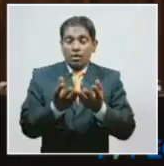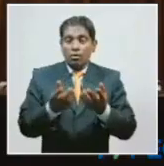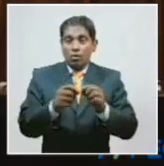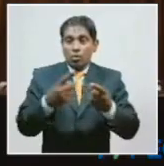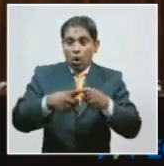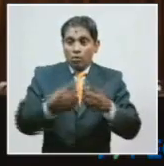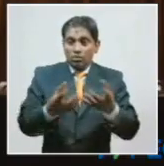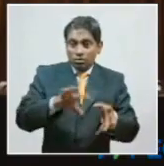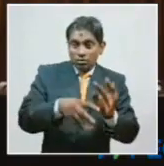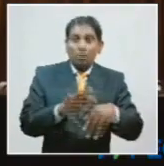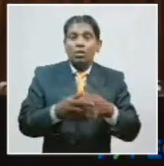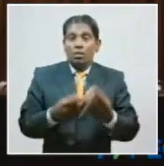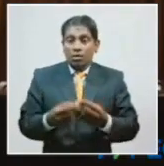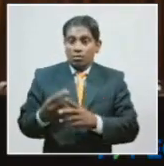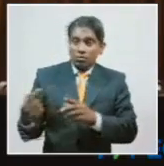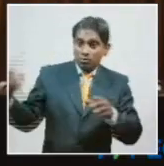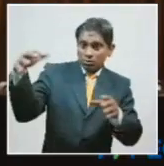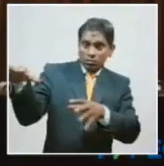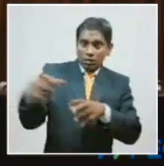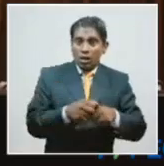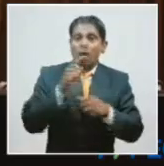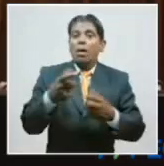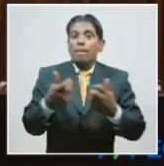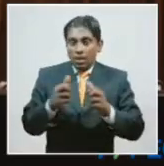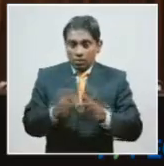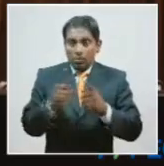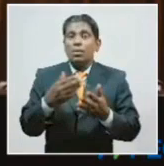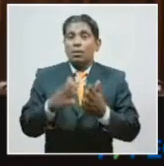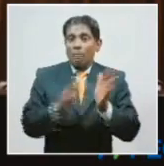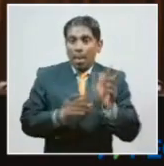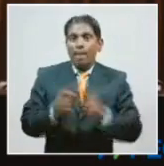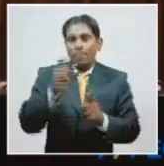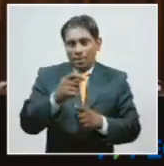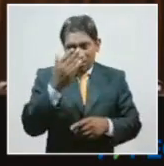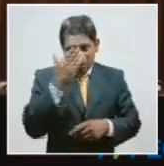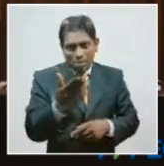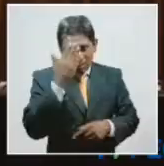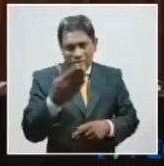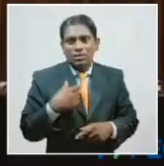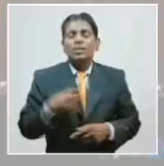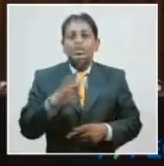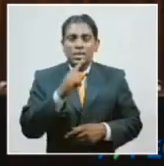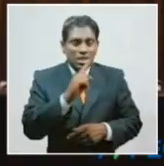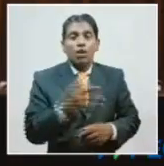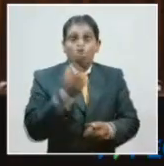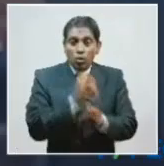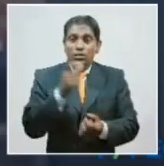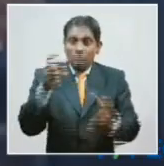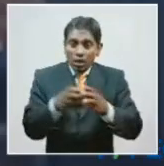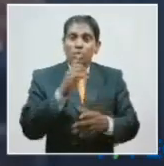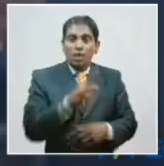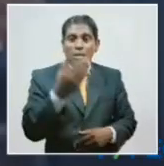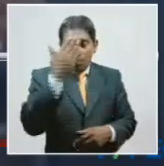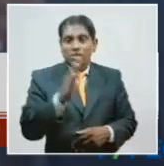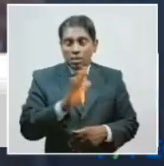තියෙනවා. ඒ දැනුම් දීපු තීරණ ක්‍රියාත්මක කිරීම අයගොල්ලන් කරන්නේ. ඒ උදේ අපහසුතාවයට පත් වෙන ඉදිරිය අපි කටයුතු කරනවා නම් එතන බරපතල වැරද්දක් තියෙනවා. හරින්